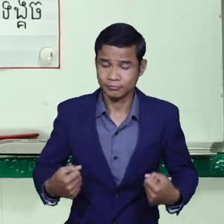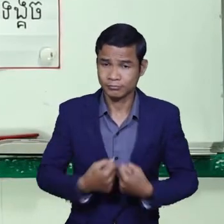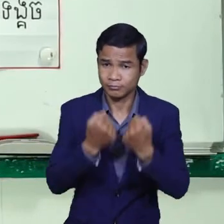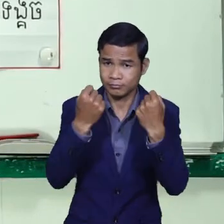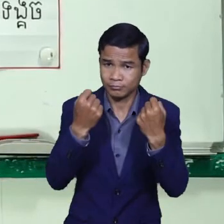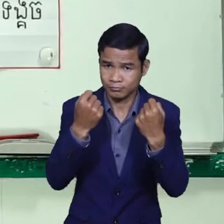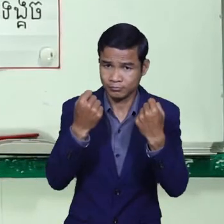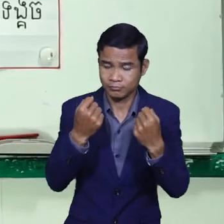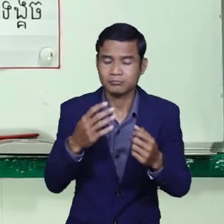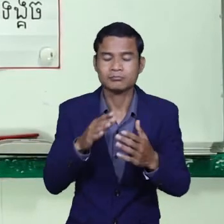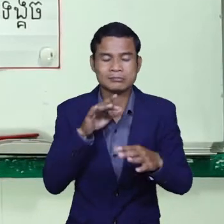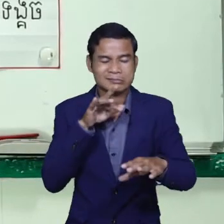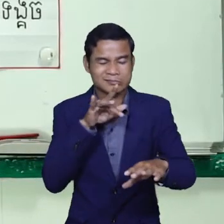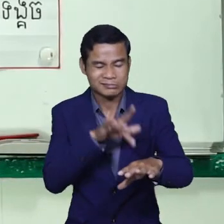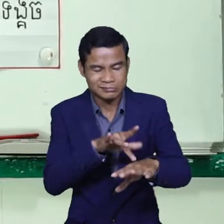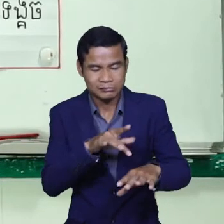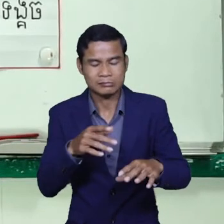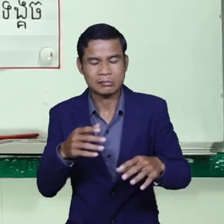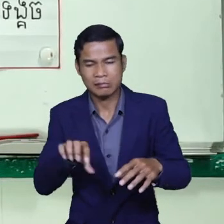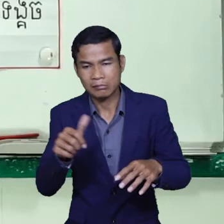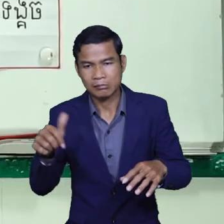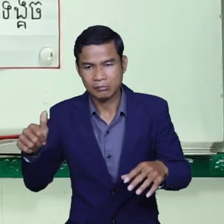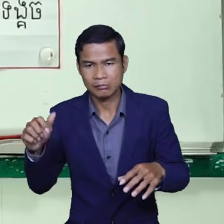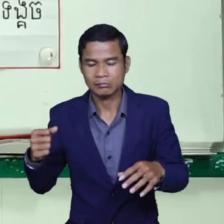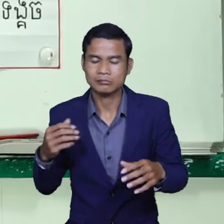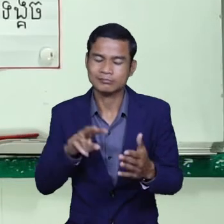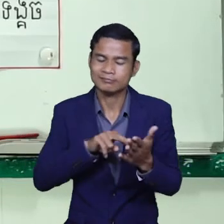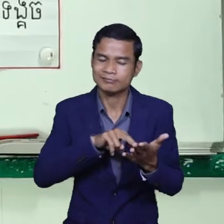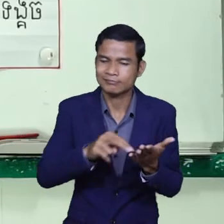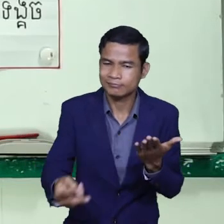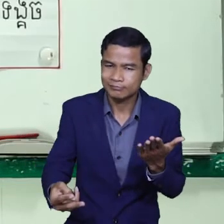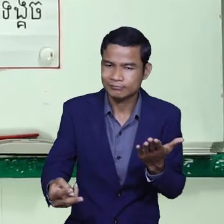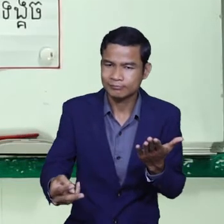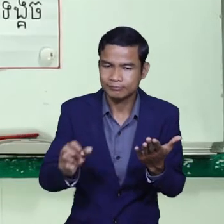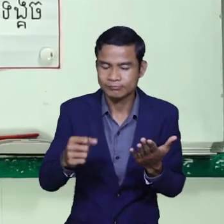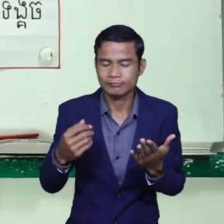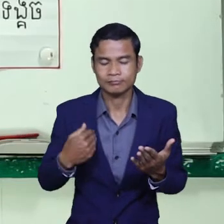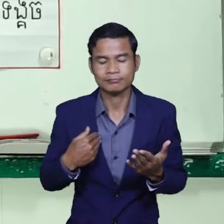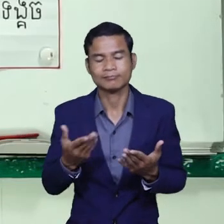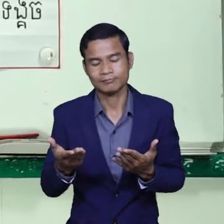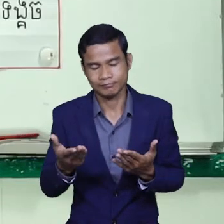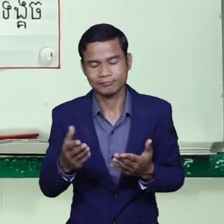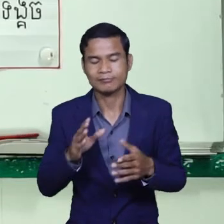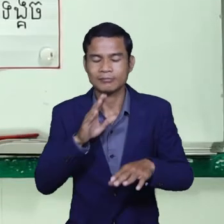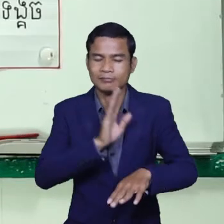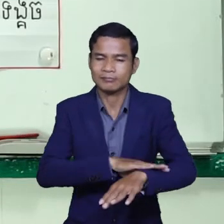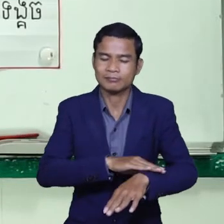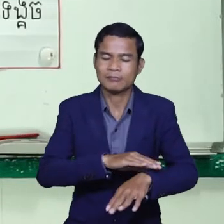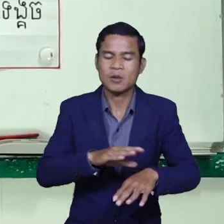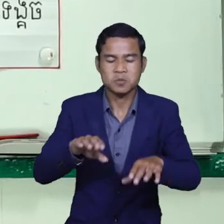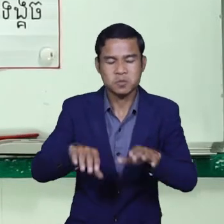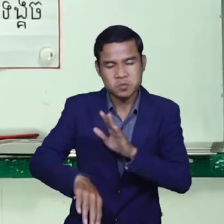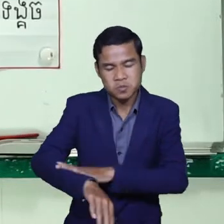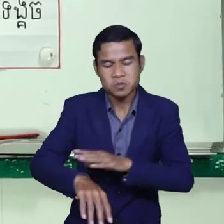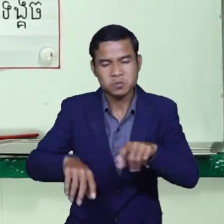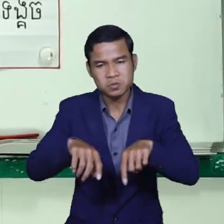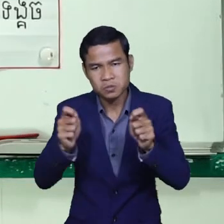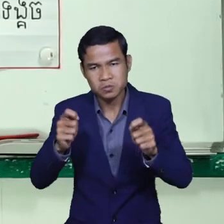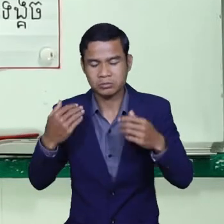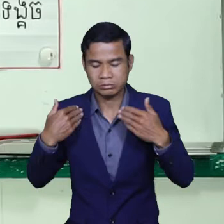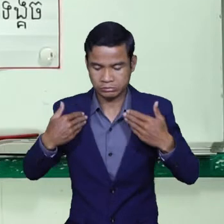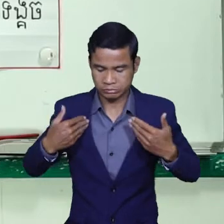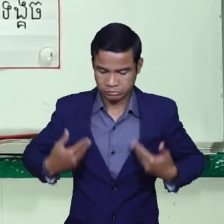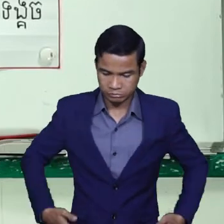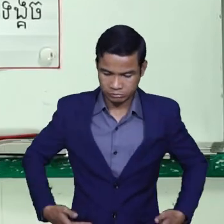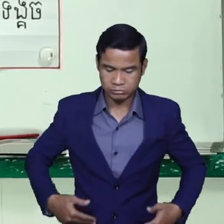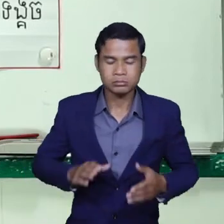tong kịch ấy xem xem chẳng tới chả rứa co ai rồi anh chẳng xem xem tới ai mà đào dưỡng chả bạc chẳng à vậy giờ vậy rứa co chẳng đom khuôn anh nam